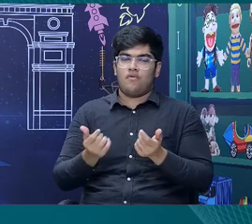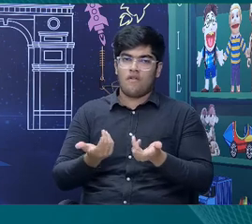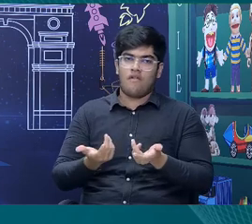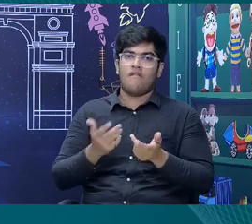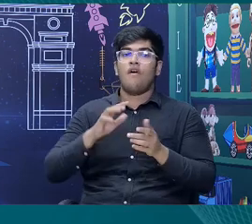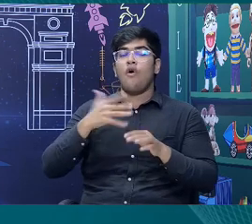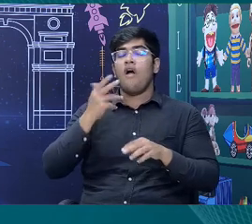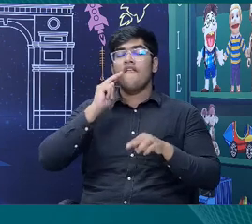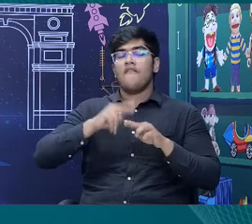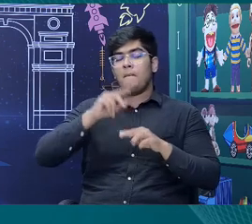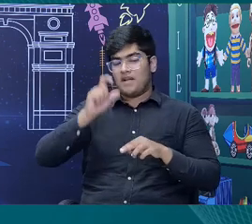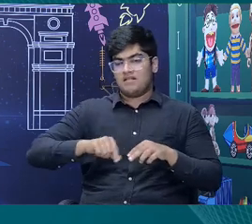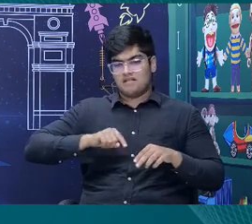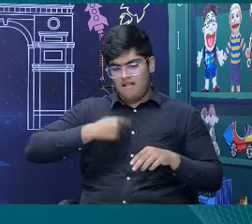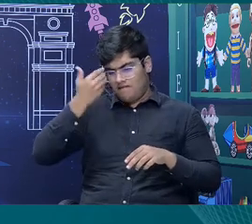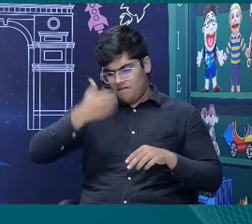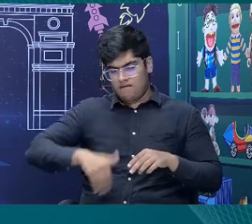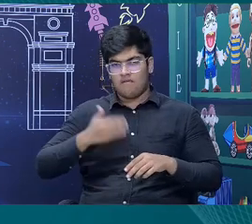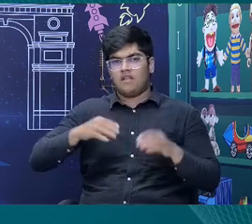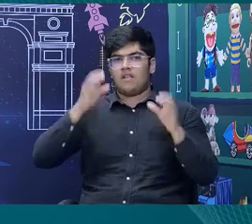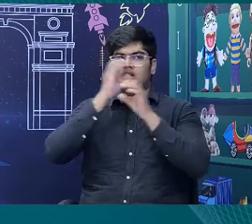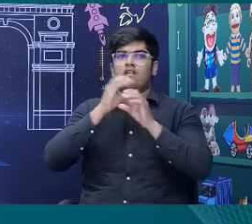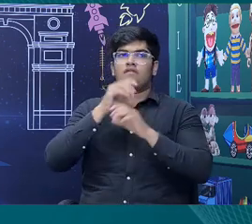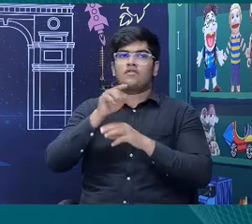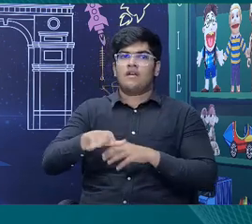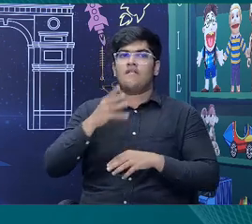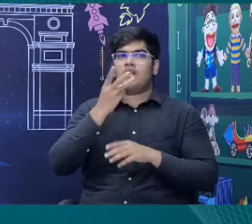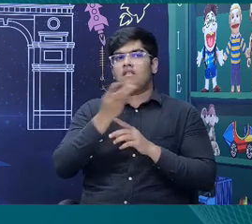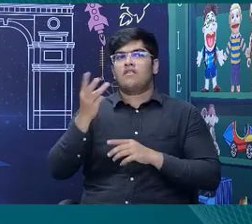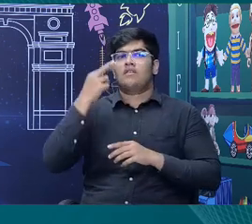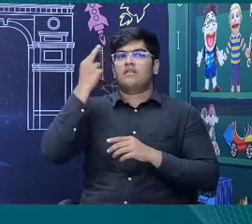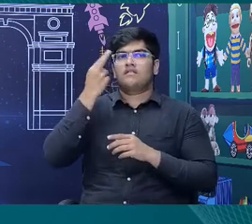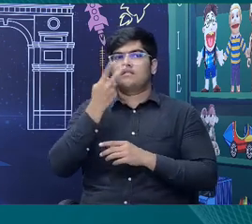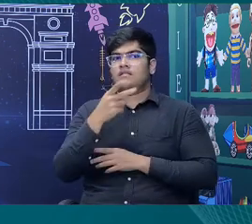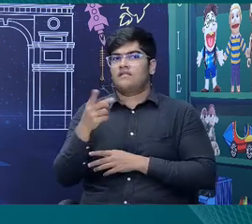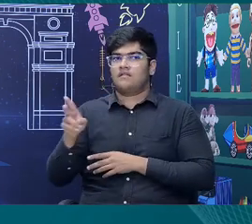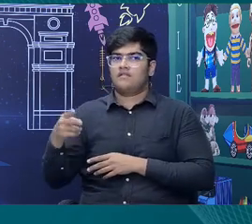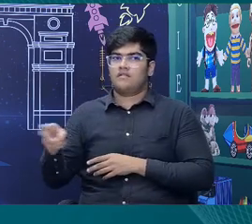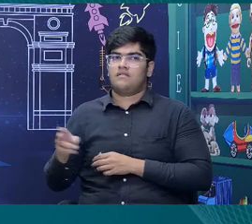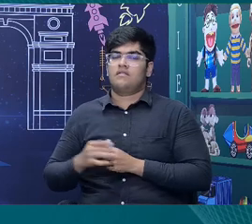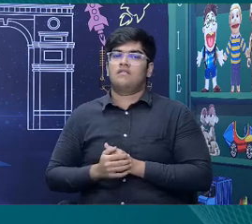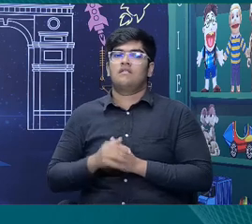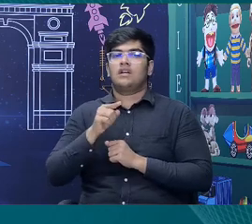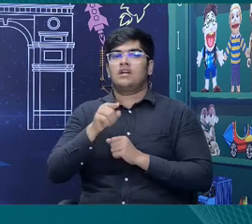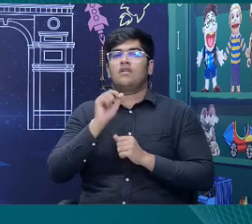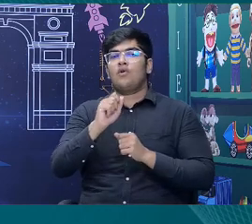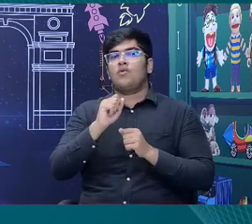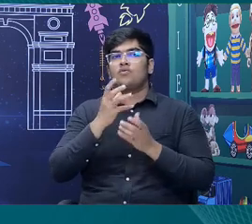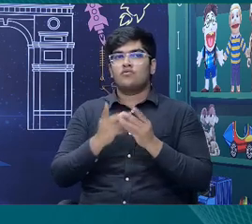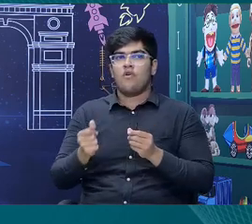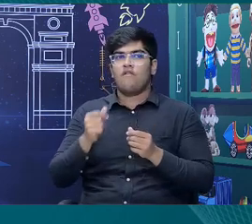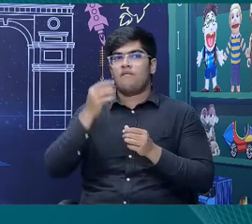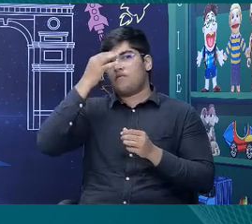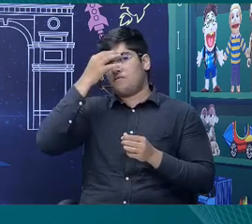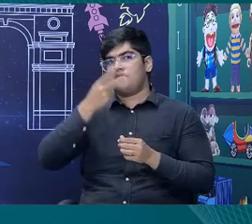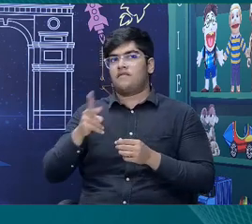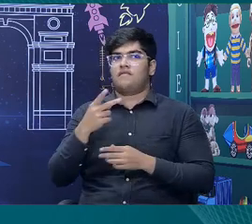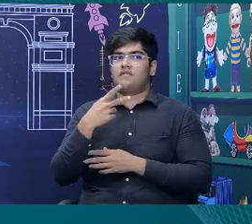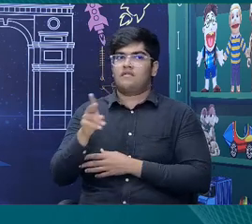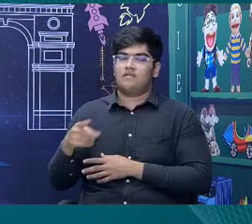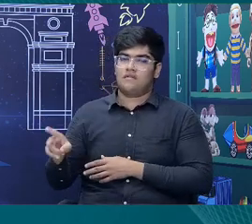बारे में ही कन्फ्यूज्ड हैं तो तीनों का रीजंस अलग हो गए लाइक वाइज तीनों का ट्रीटमेंट अलग है जैसे मैंने कहा आपको साइकोडायनेमिक में फ्री